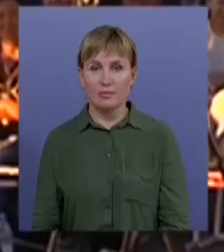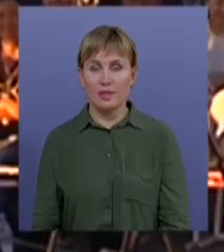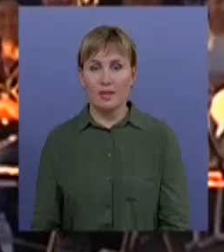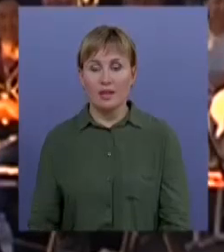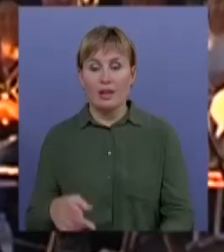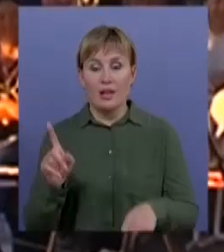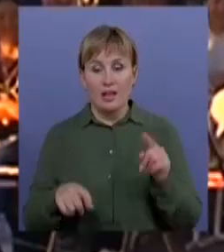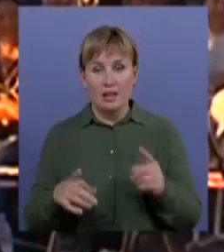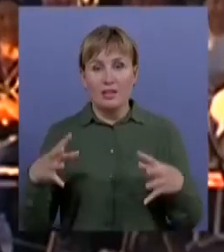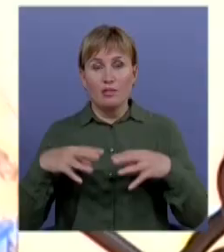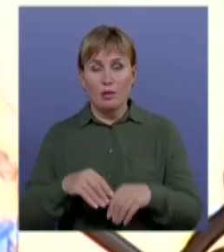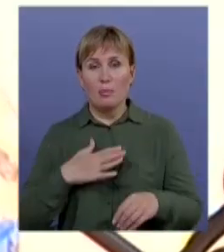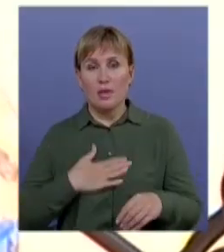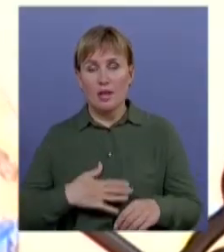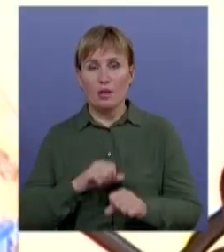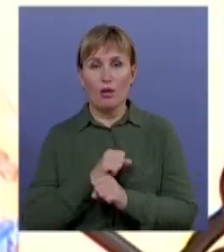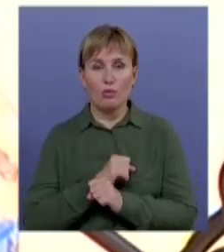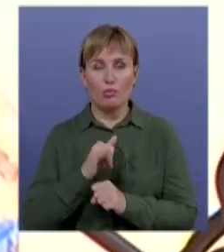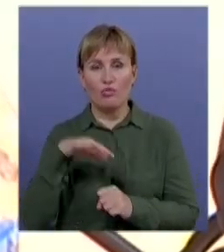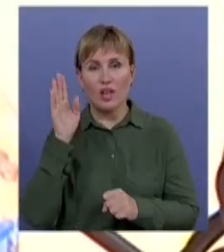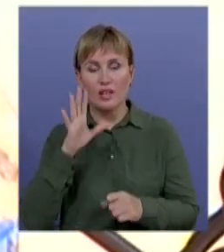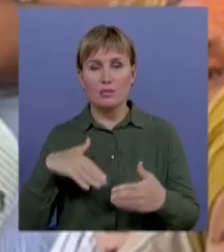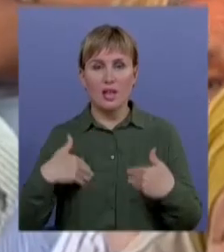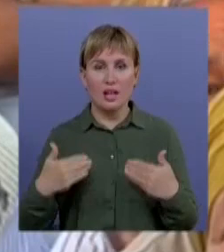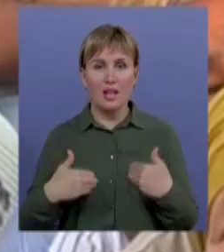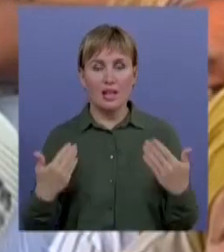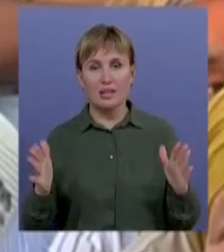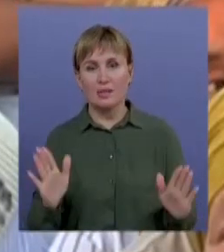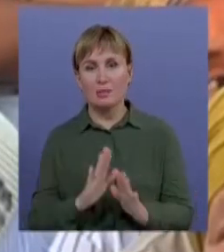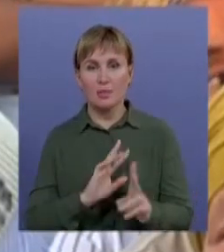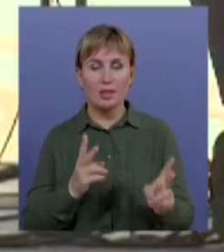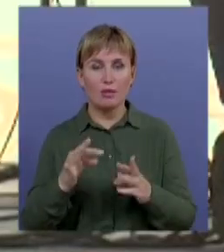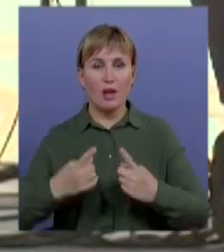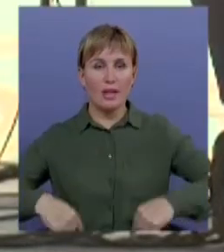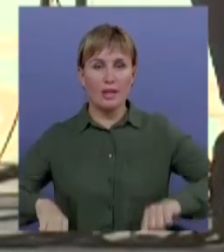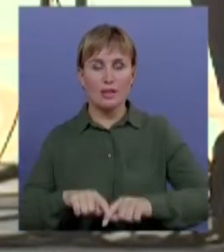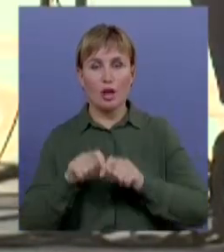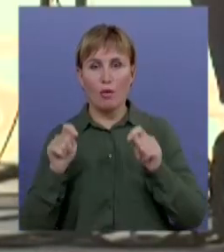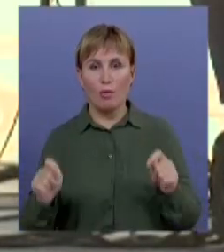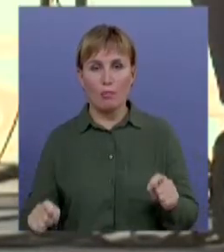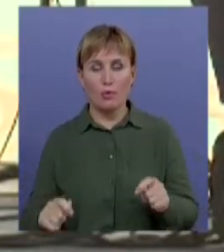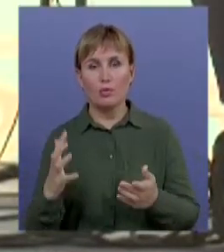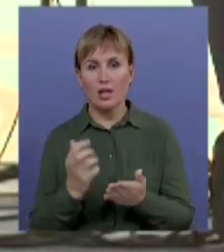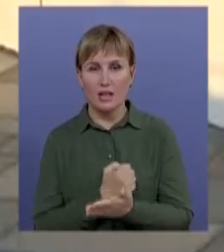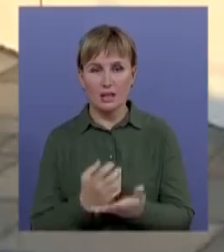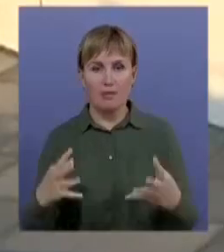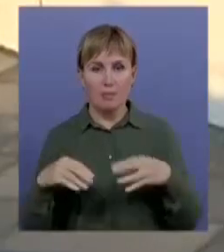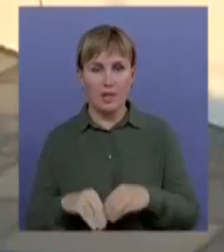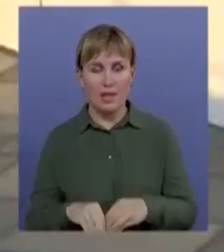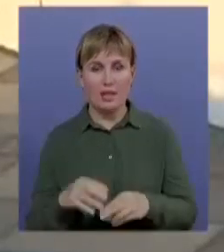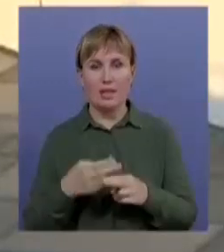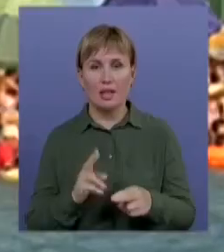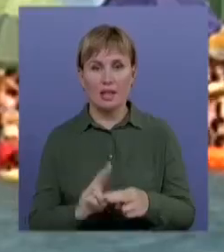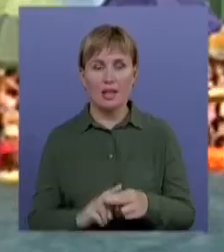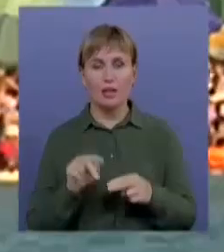Пожалуй, редко совместишь приятный отдых у воды с полезным ликбезом. Но организаторам Open Air ITES удалось совместить их. Это